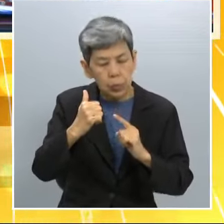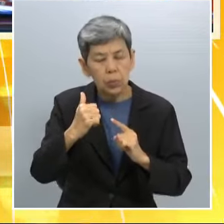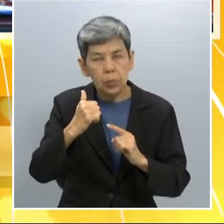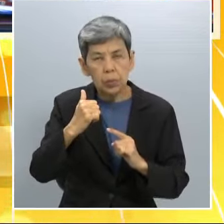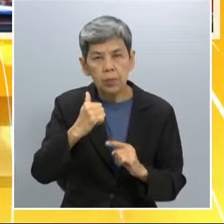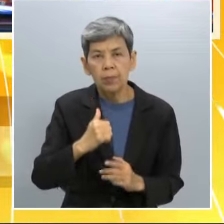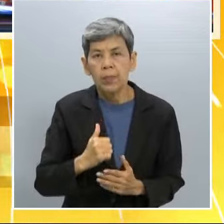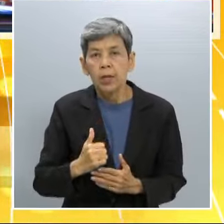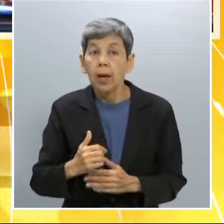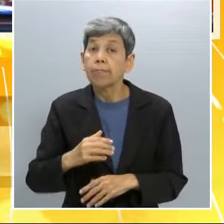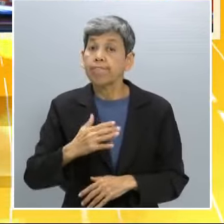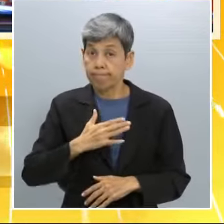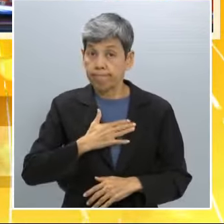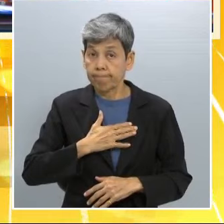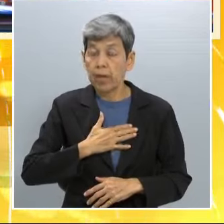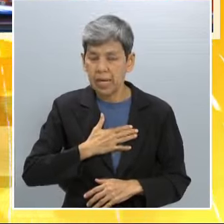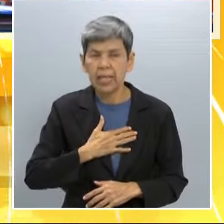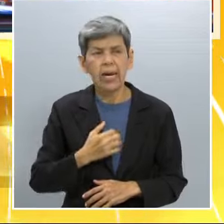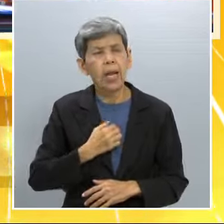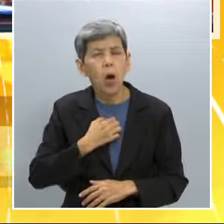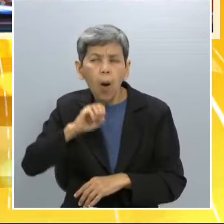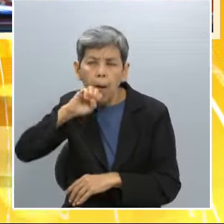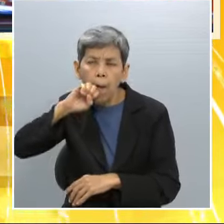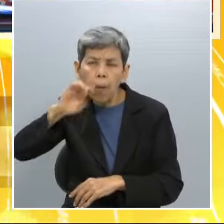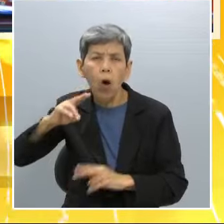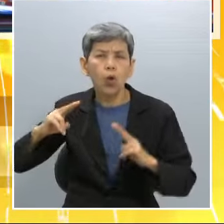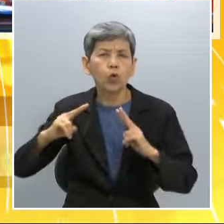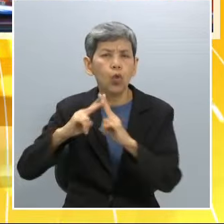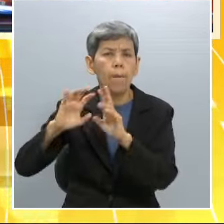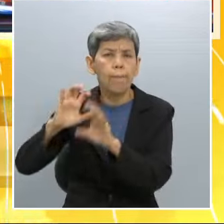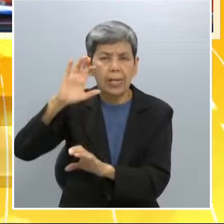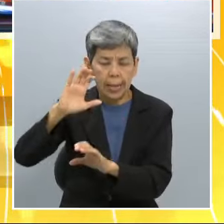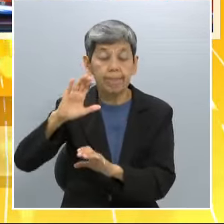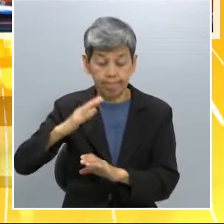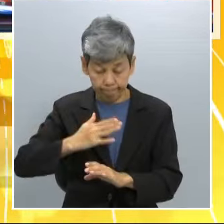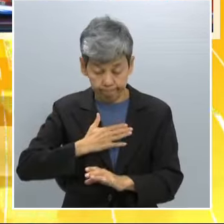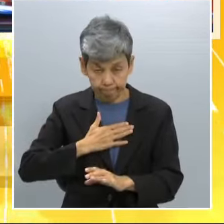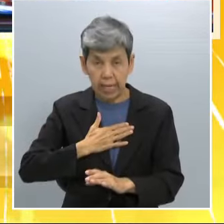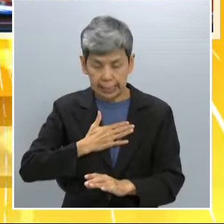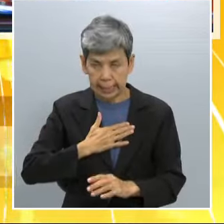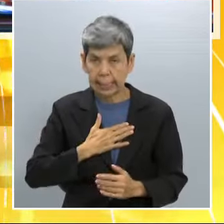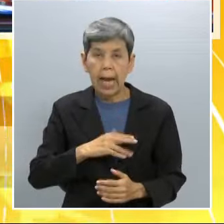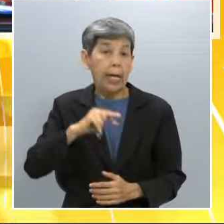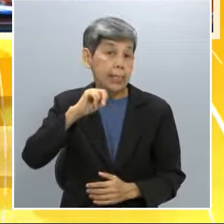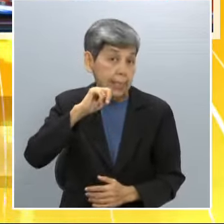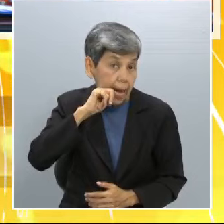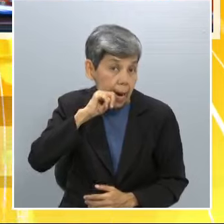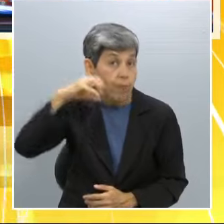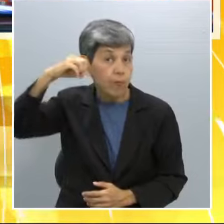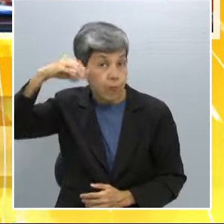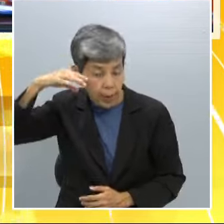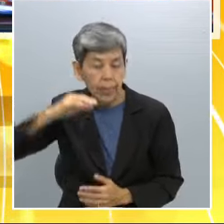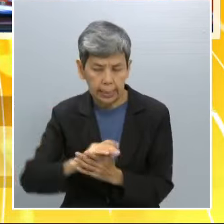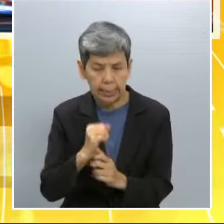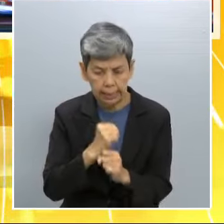นั้นคนอนุทินบอกข้อสั่งการของกระทรวงมหาดไทยเบื้องต้นเรื่องค่าน้ำค่าไฟให้นโย